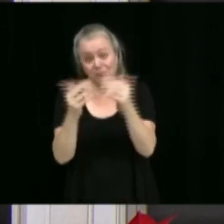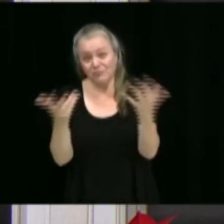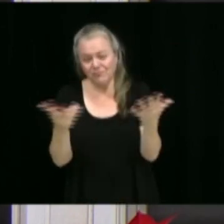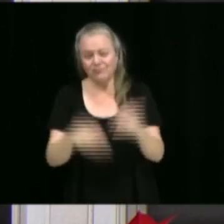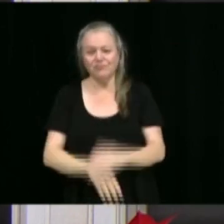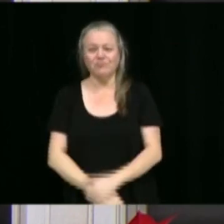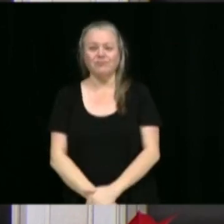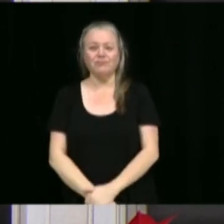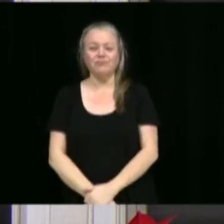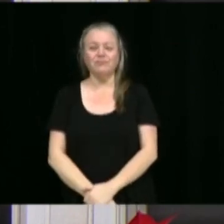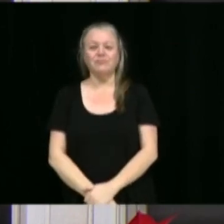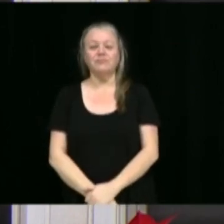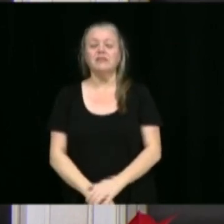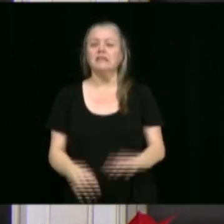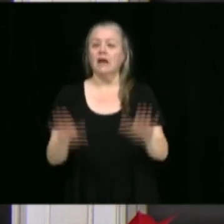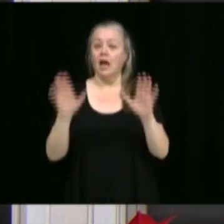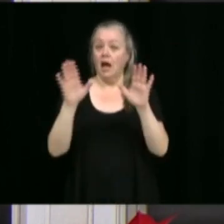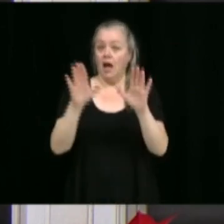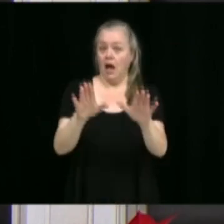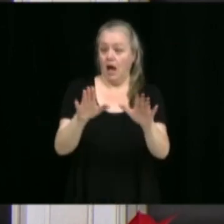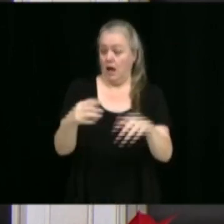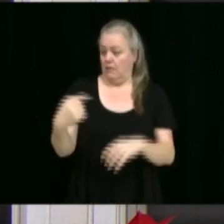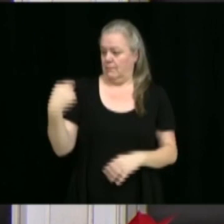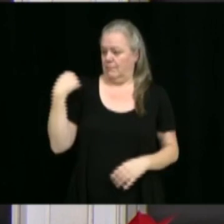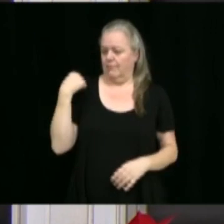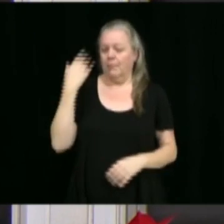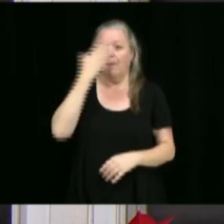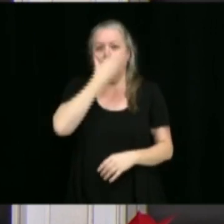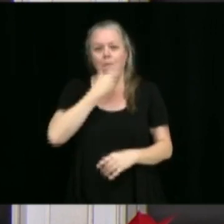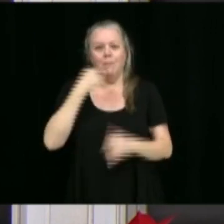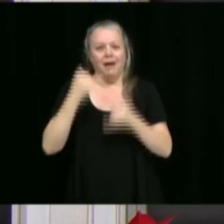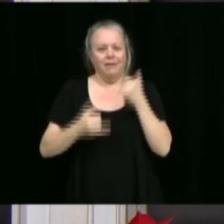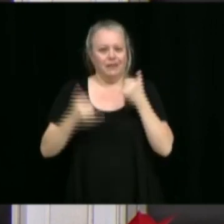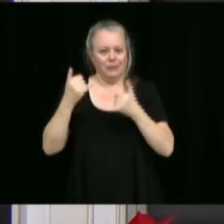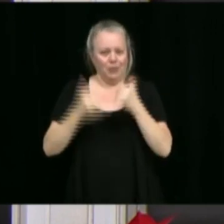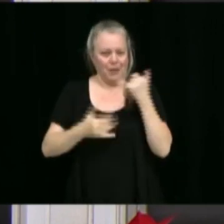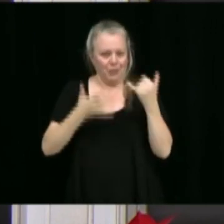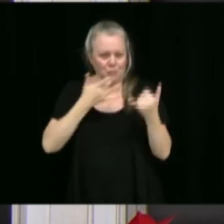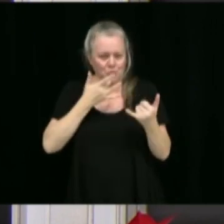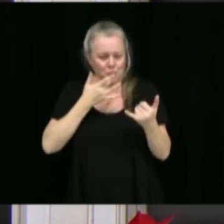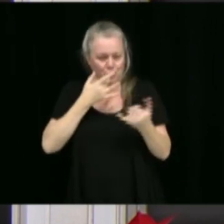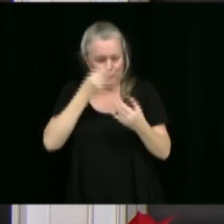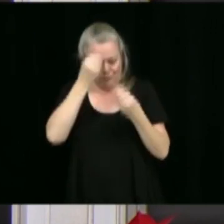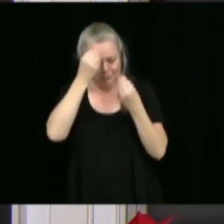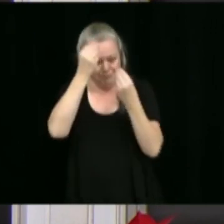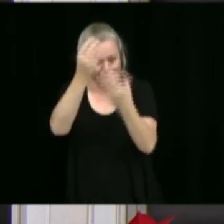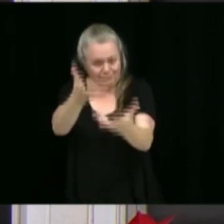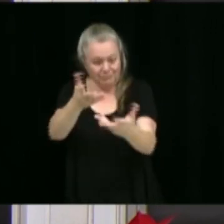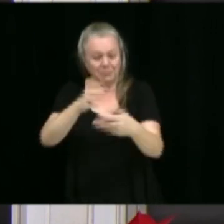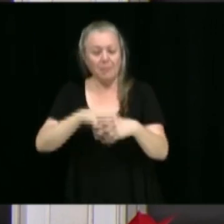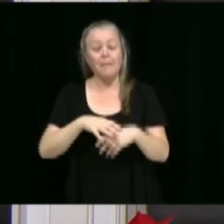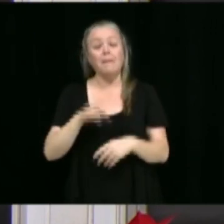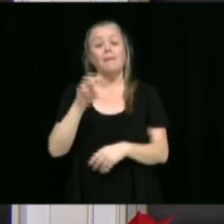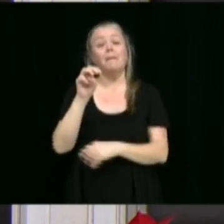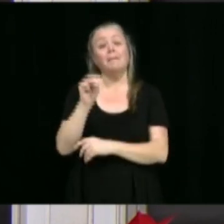et l'inclusivité. Je reviens tout juste d'un beau week-end. Je veux vous en faire part rapidement. Mathieu Bergeron,